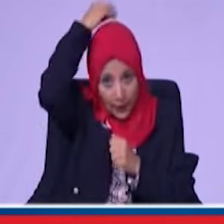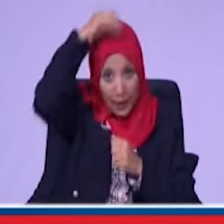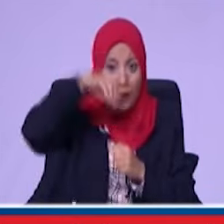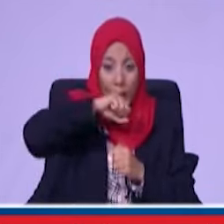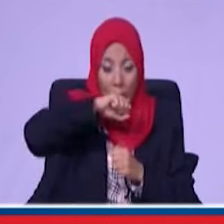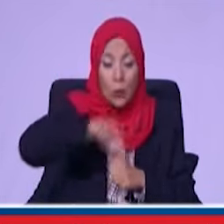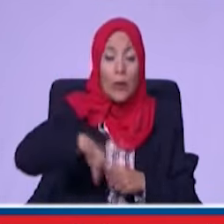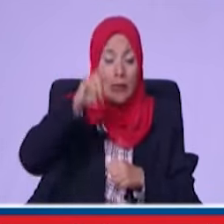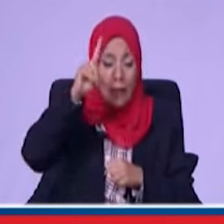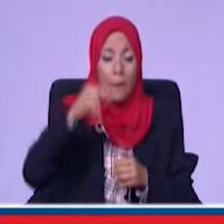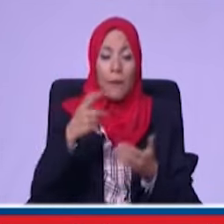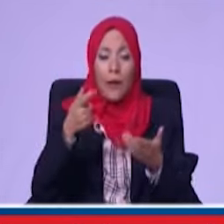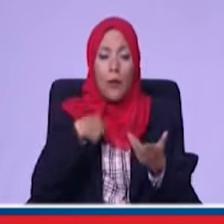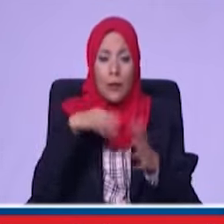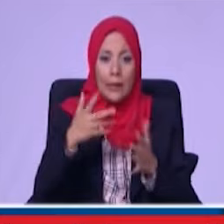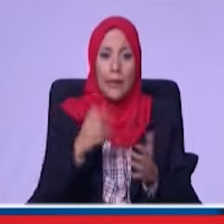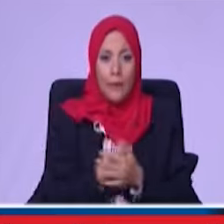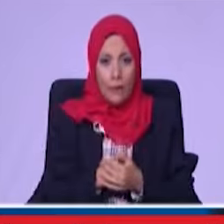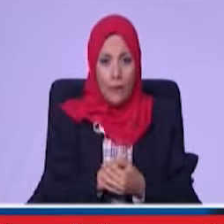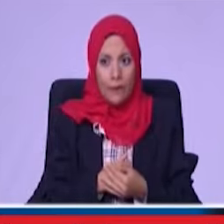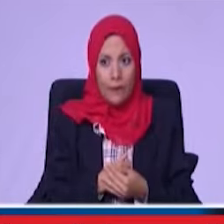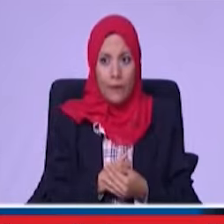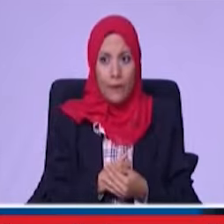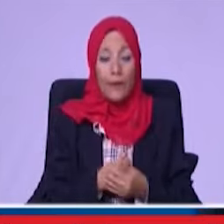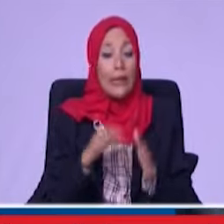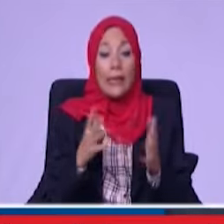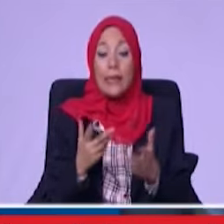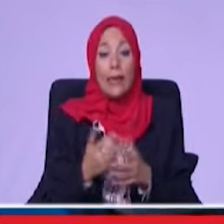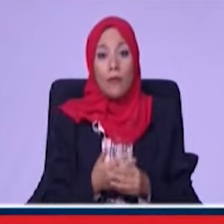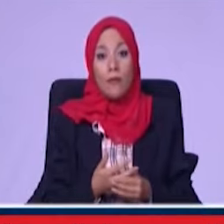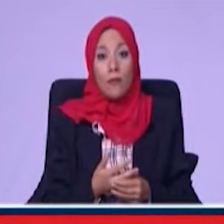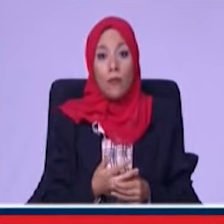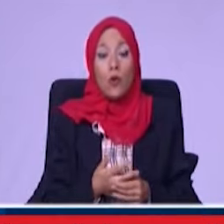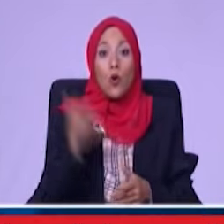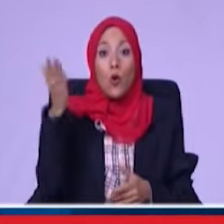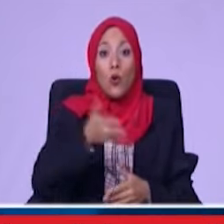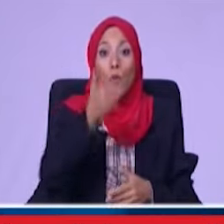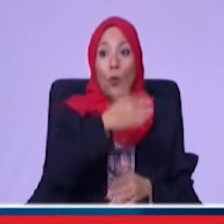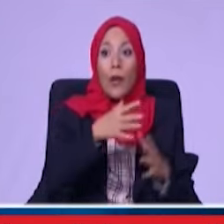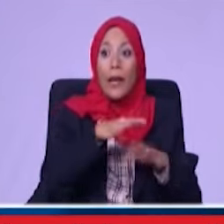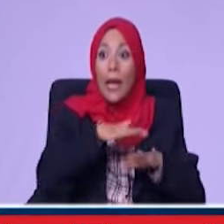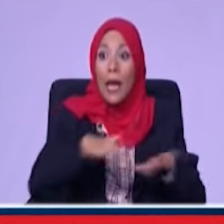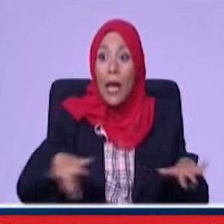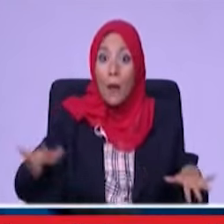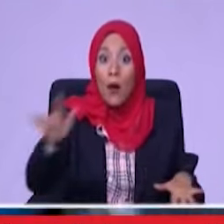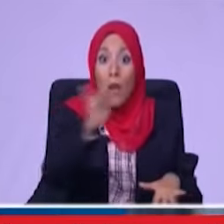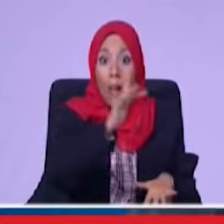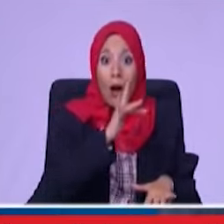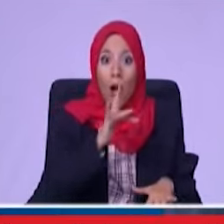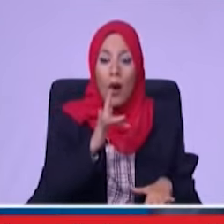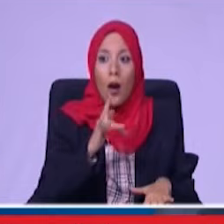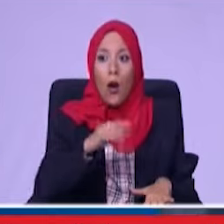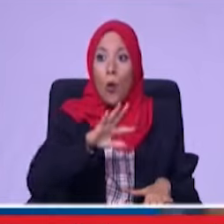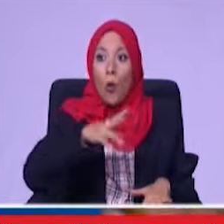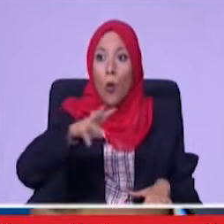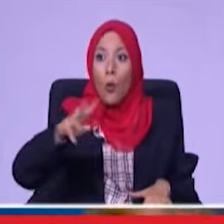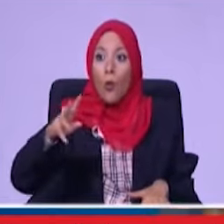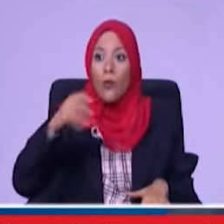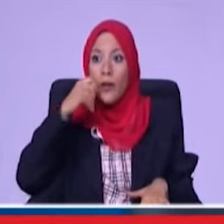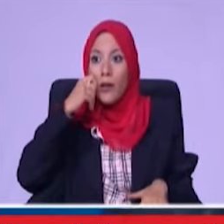النبي هيعرفنا ازاي يوم القيامه؟ يوم القيامة أحوال وطارات، يعني أحوال تلاقي